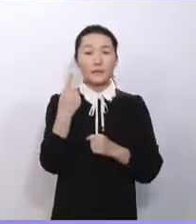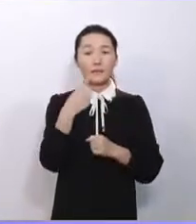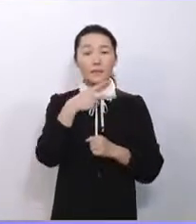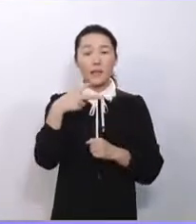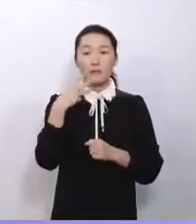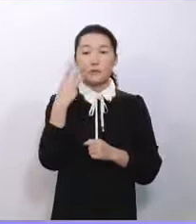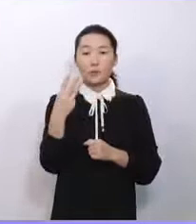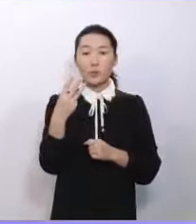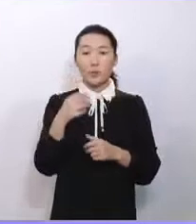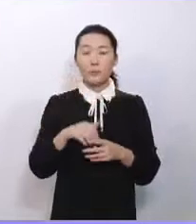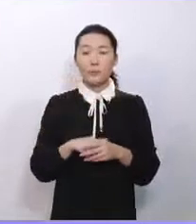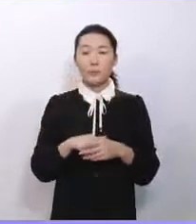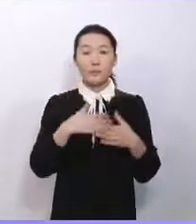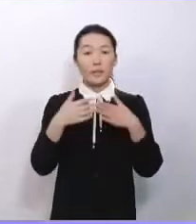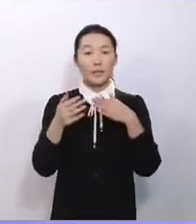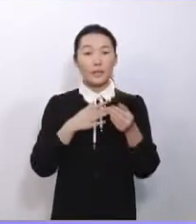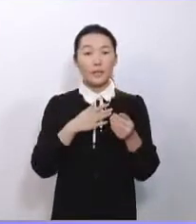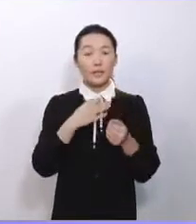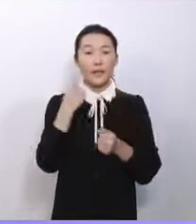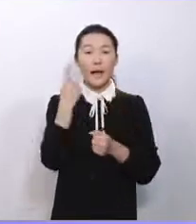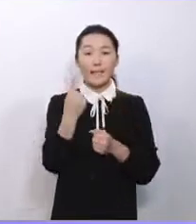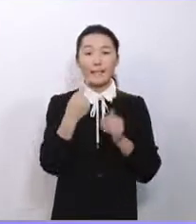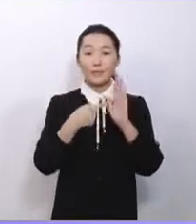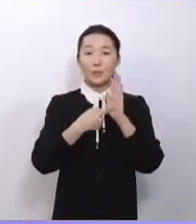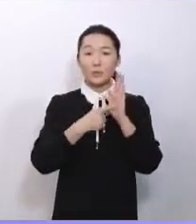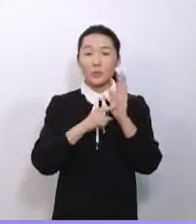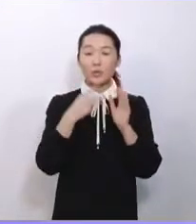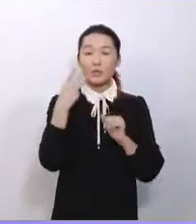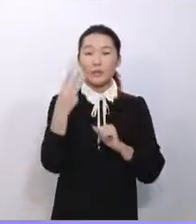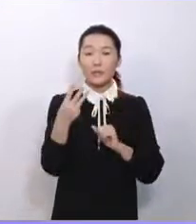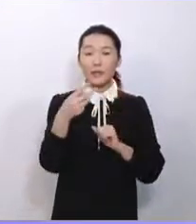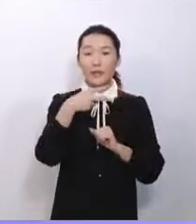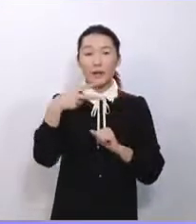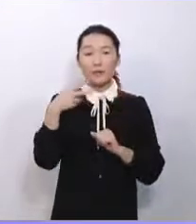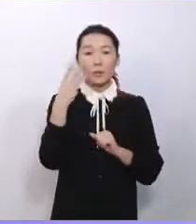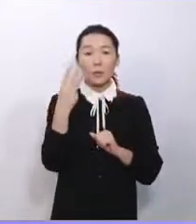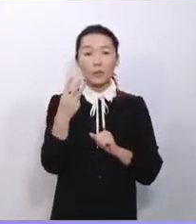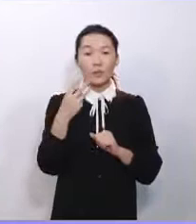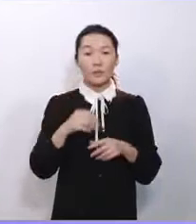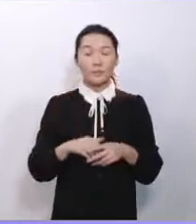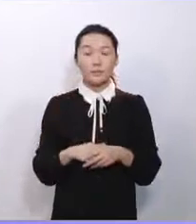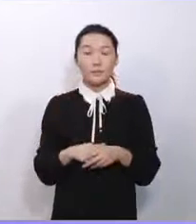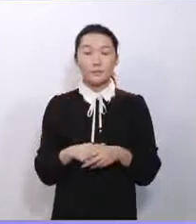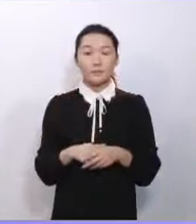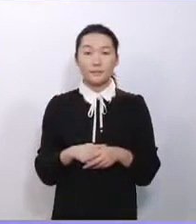равно трем. Или 1 умножить на 3 равно 3.